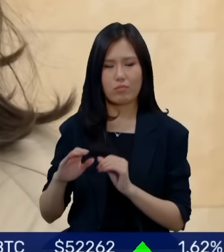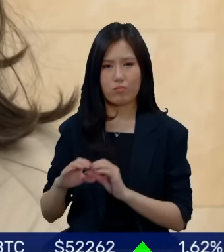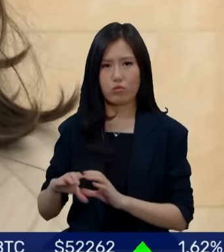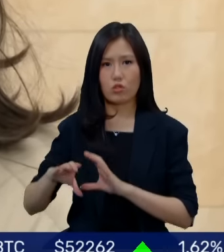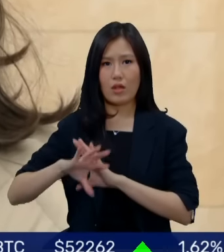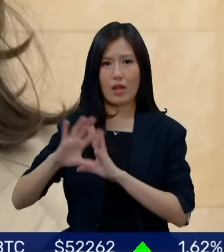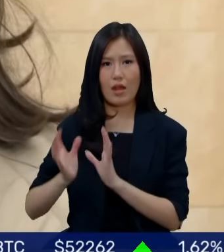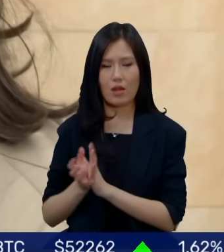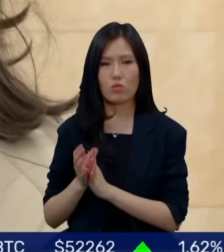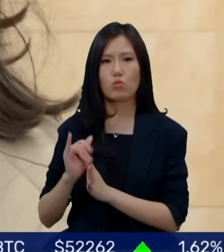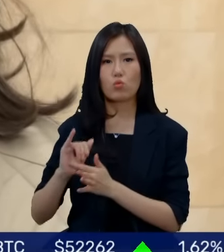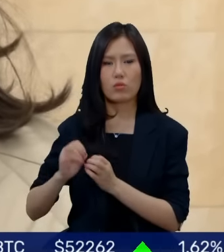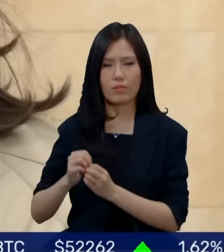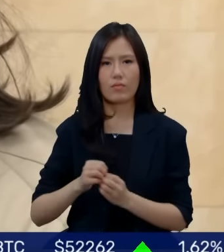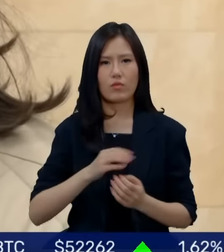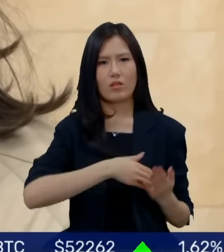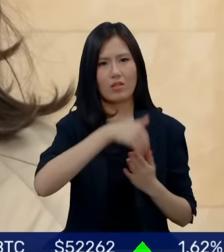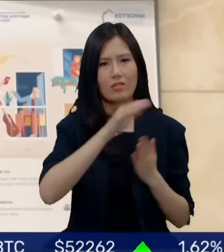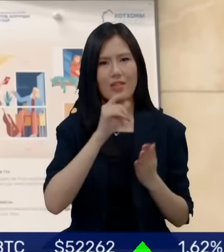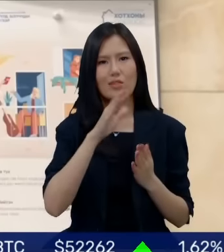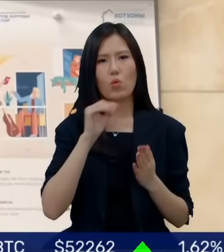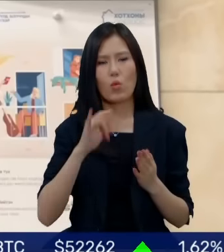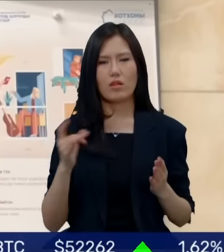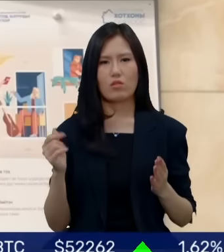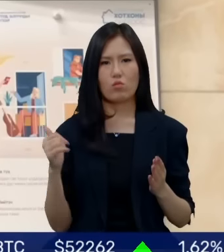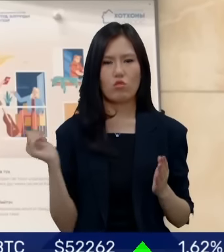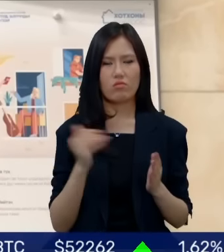бөөгнөрүүлж аад нэг их цосортал ерөнхийдөө тэрийг зарцуулдаг.